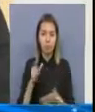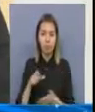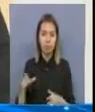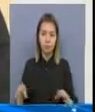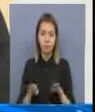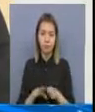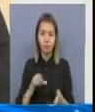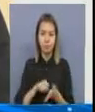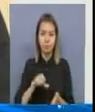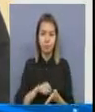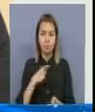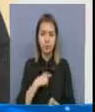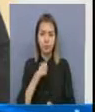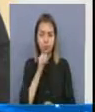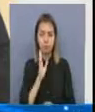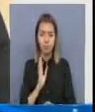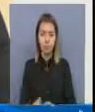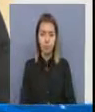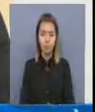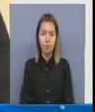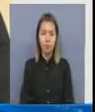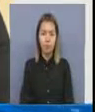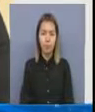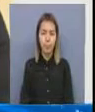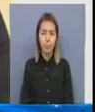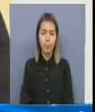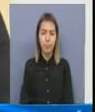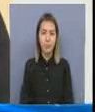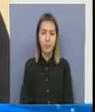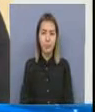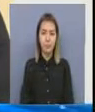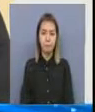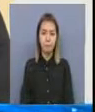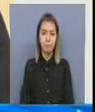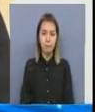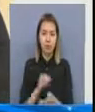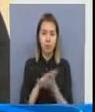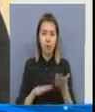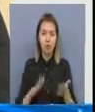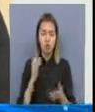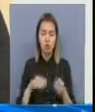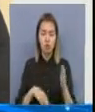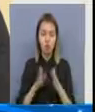осы байқауларға қатысып өздерінің бақтарын сынады. Алуан-алуан жүріп бар әліне қартай шауат